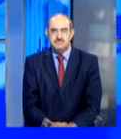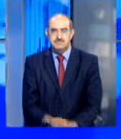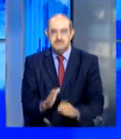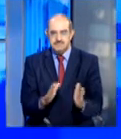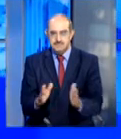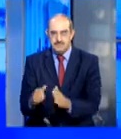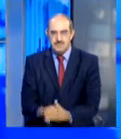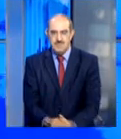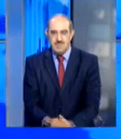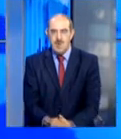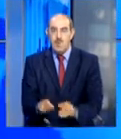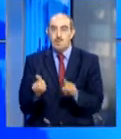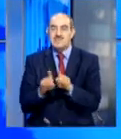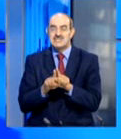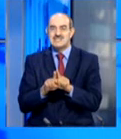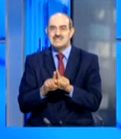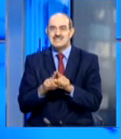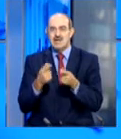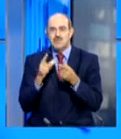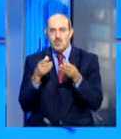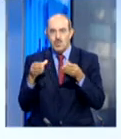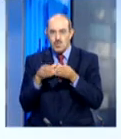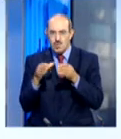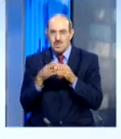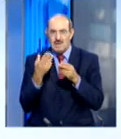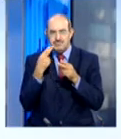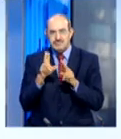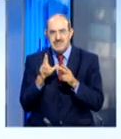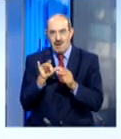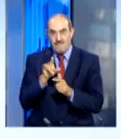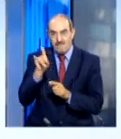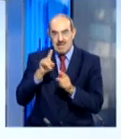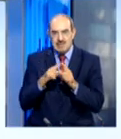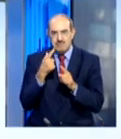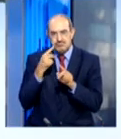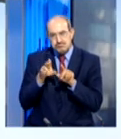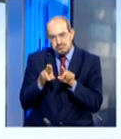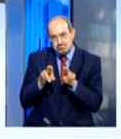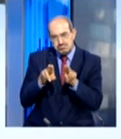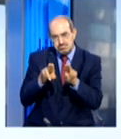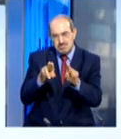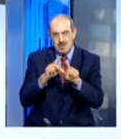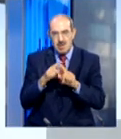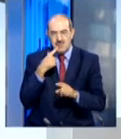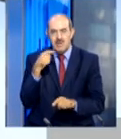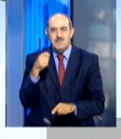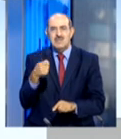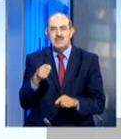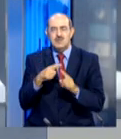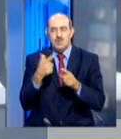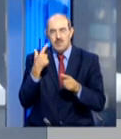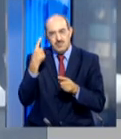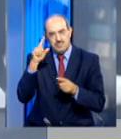هذا وقد رافق سرب من صقور الجيش الوطني الشعبي من المقاتلات التابعة